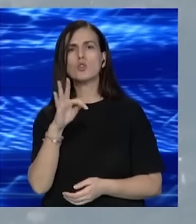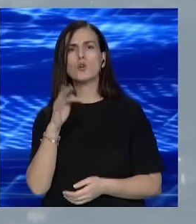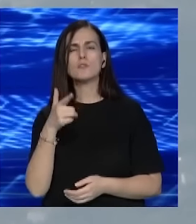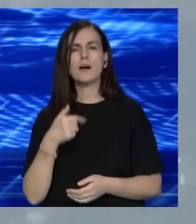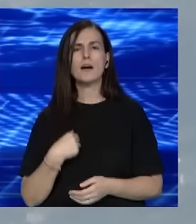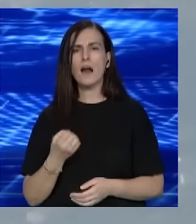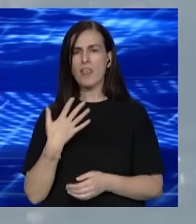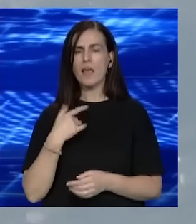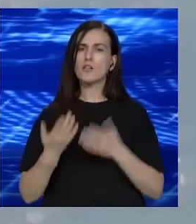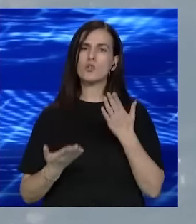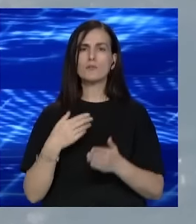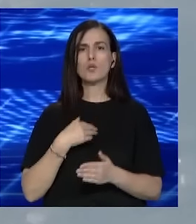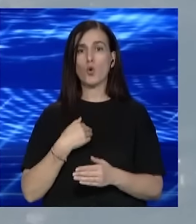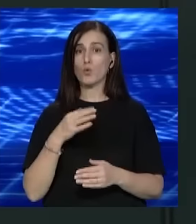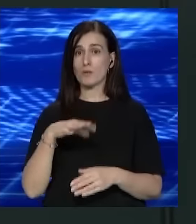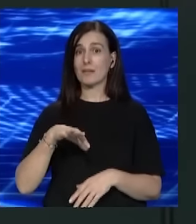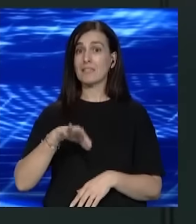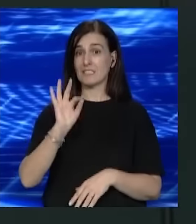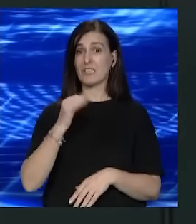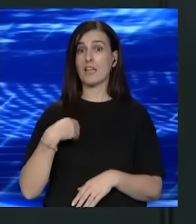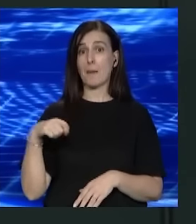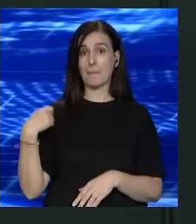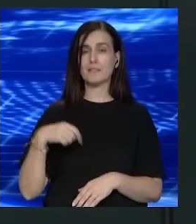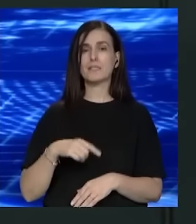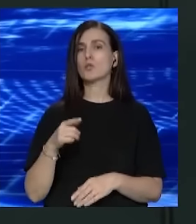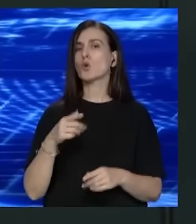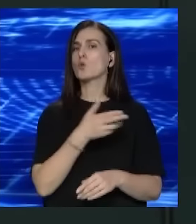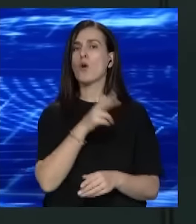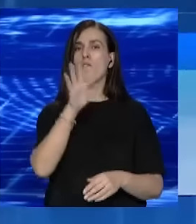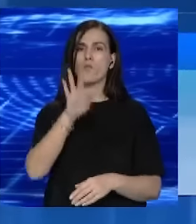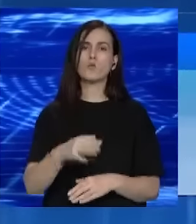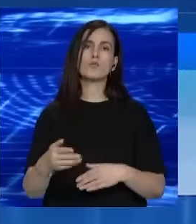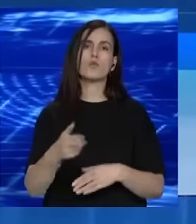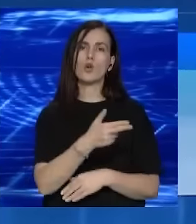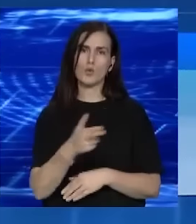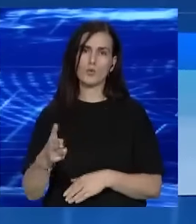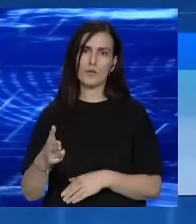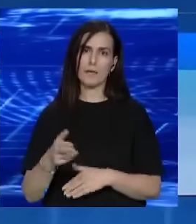do të jap fund konflikteve në Ukrainë dhe lindjen e mesme.